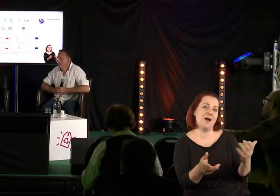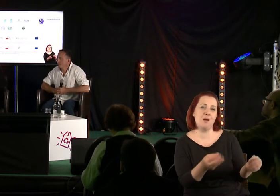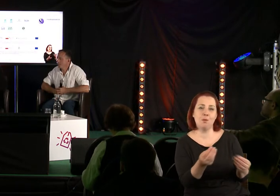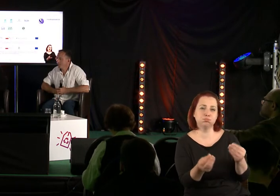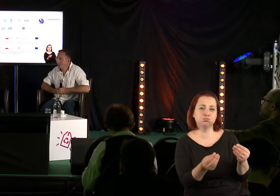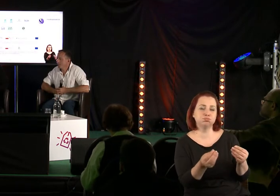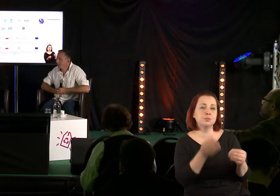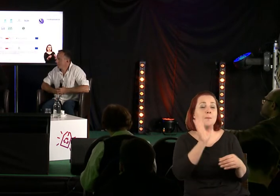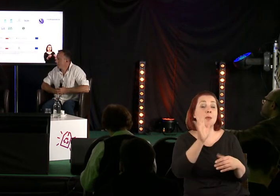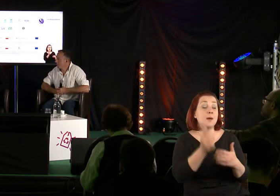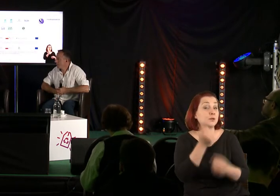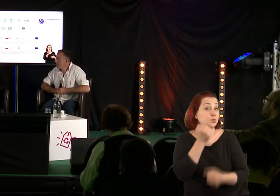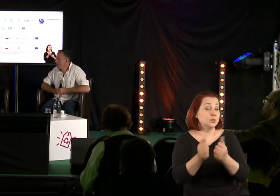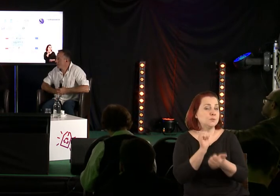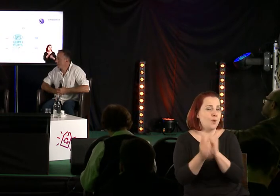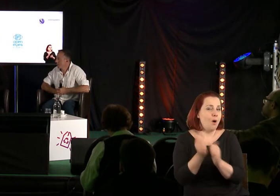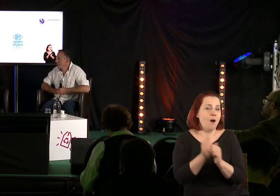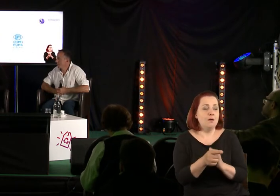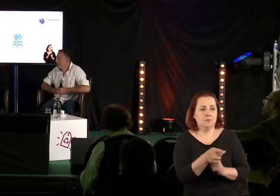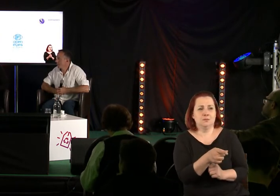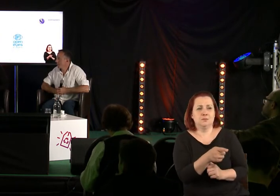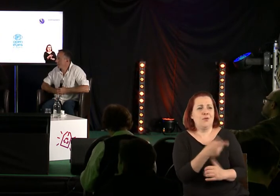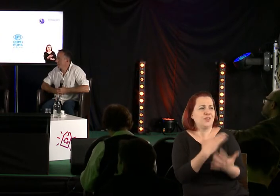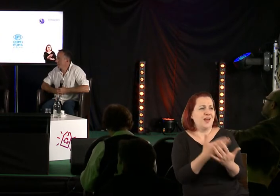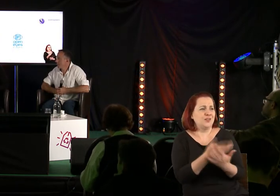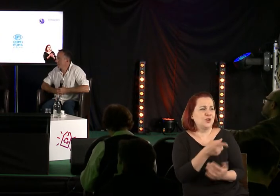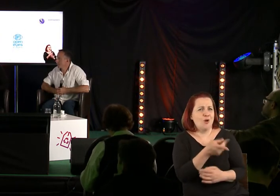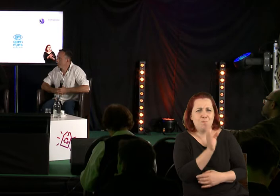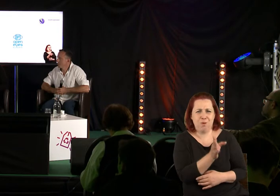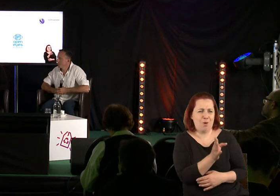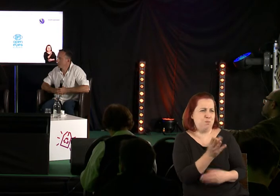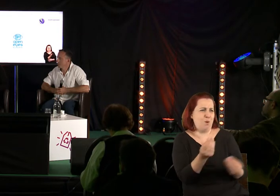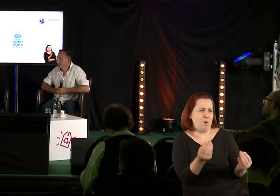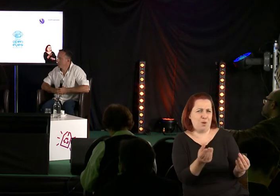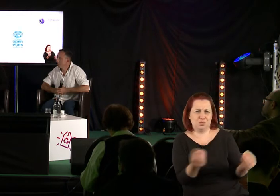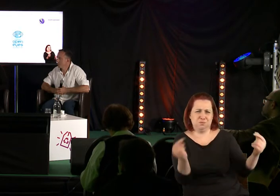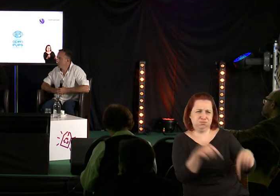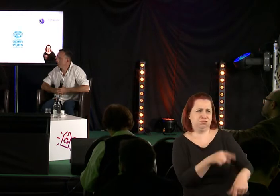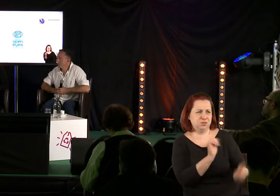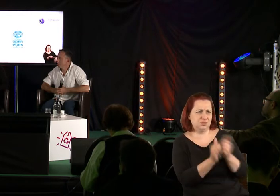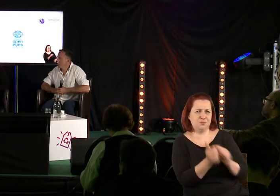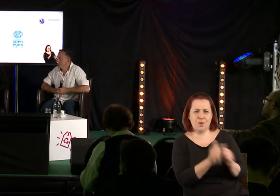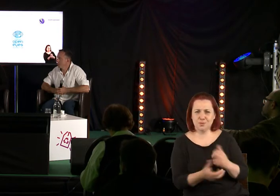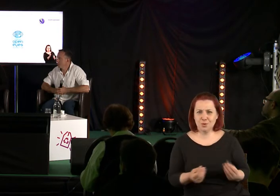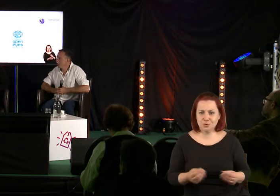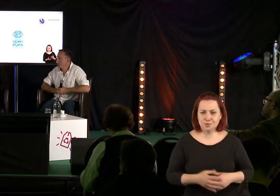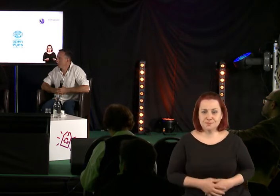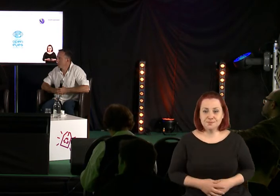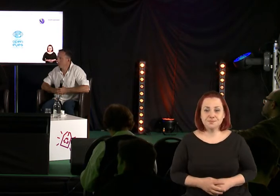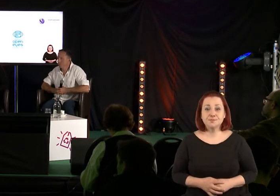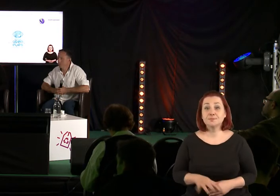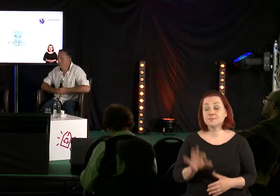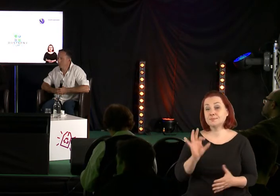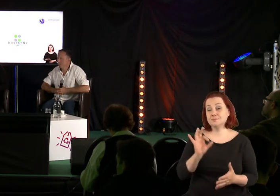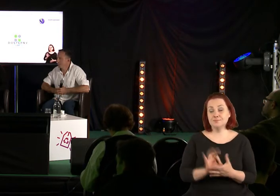utrudnieniem potem w uprawianiu sportu, to właściwie to dlaczego one po ten sport sięgają? W moim